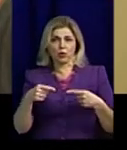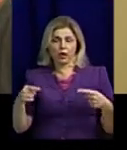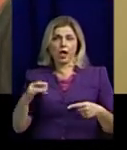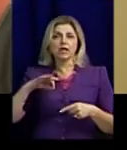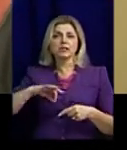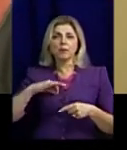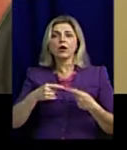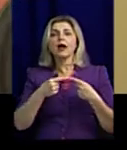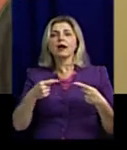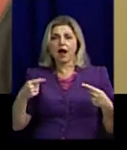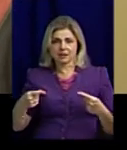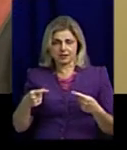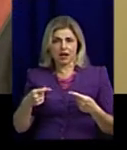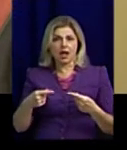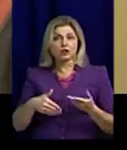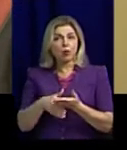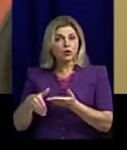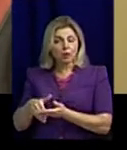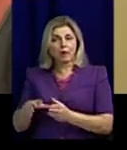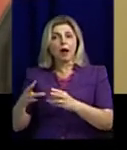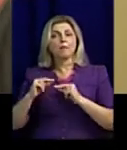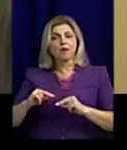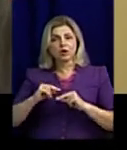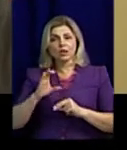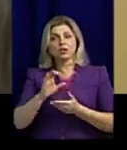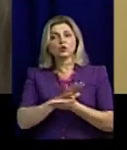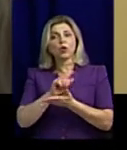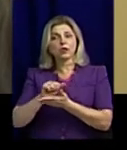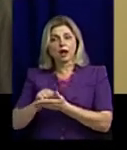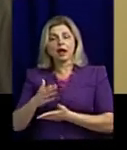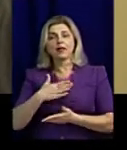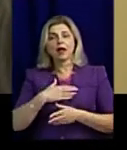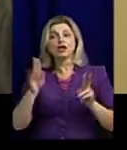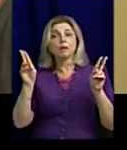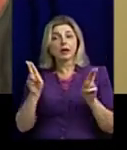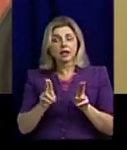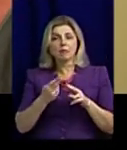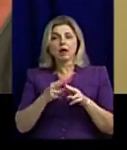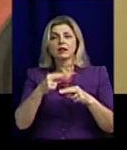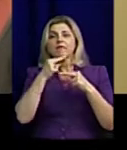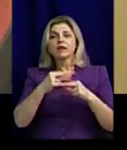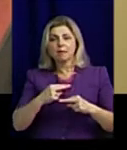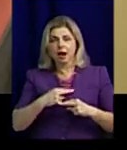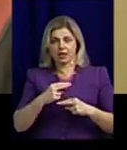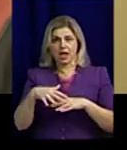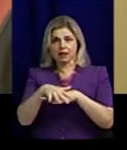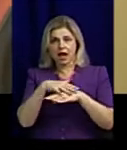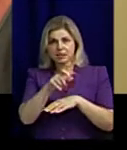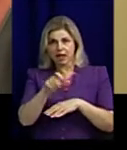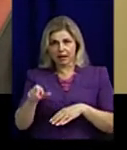та адвокації для цього. Ми співпрацюємо з медіа, і наш принцип – привернення уваги до проблем населення серед